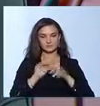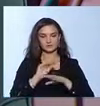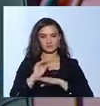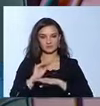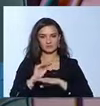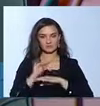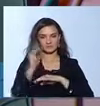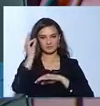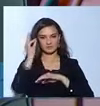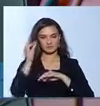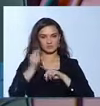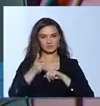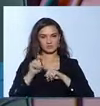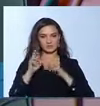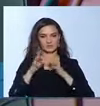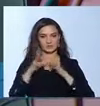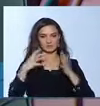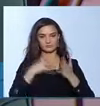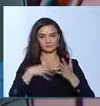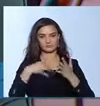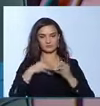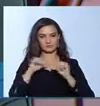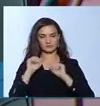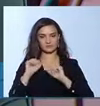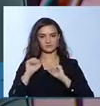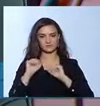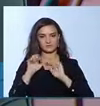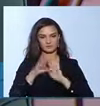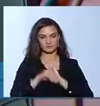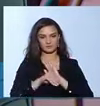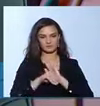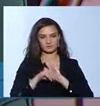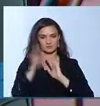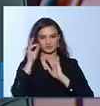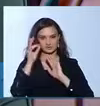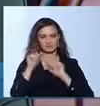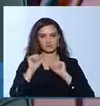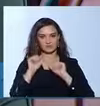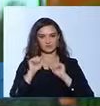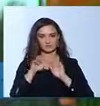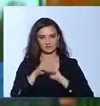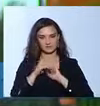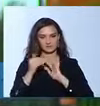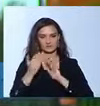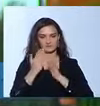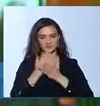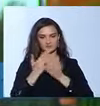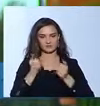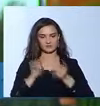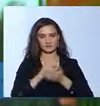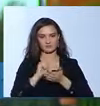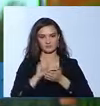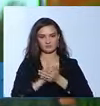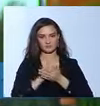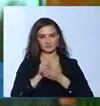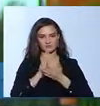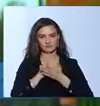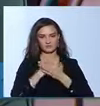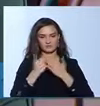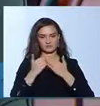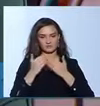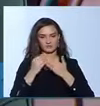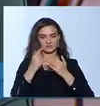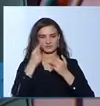დანამატებს, თმას ძალიან დიდი როლი აკისრია დაცვაში. ანუ თმას დაცვისათვის გვაქვს. დიახ, აუცილებლად დაცვისათვის. გვაქვს აი